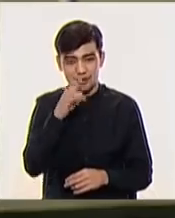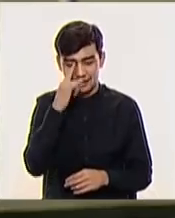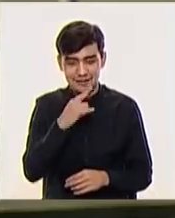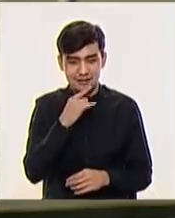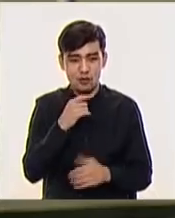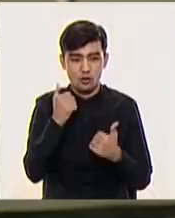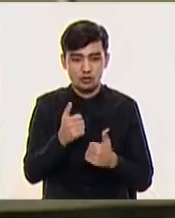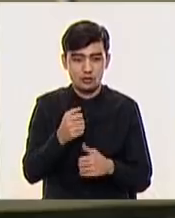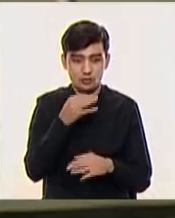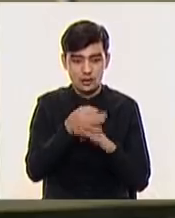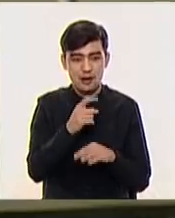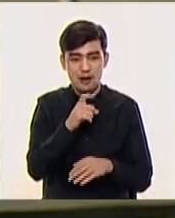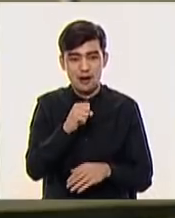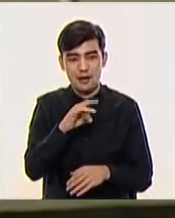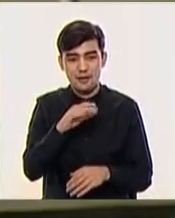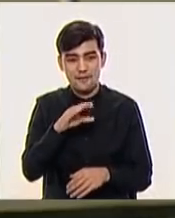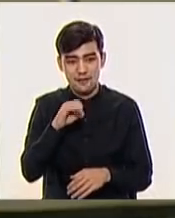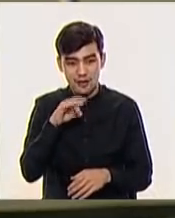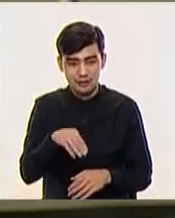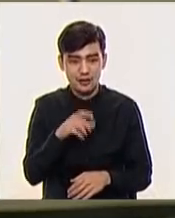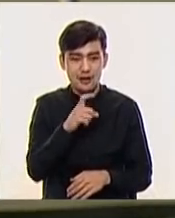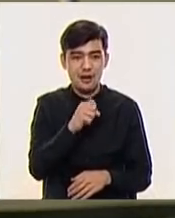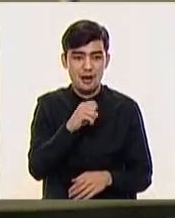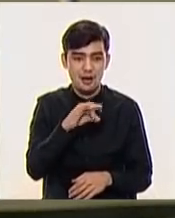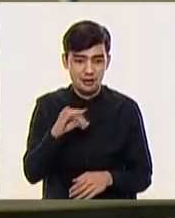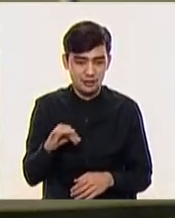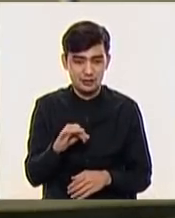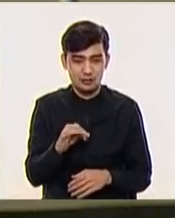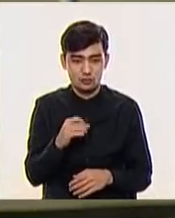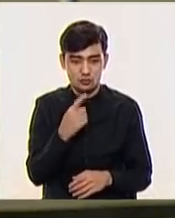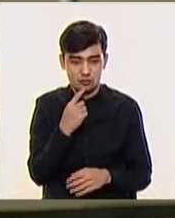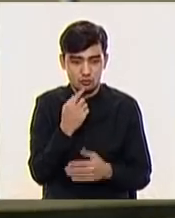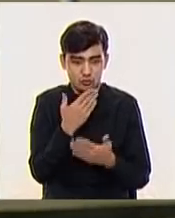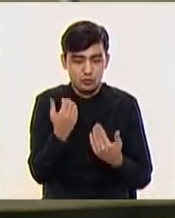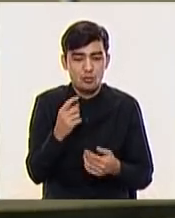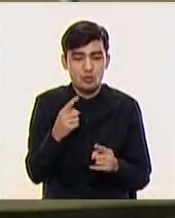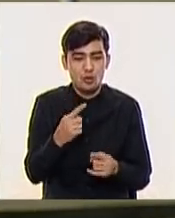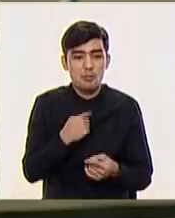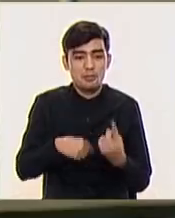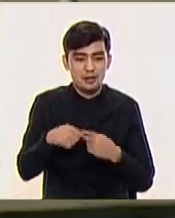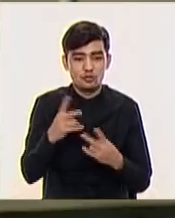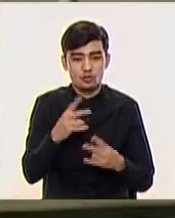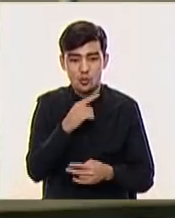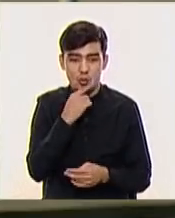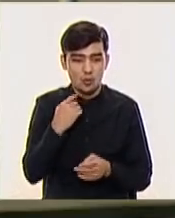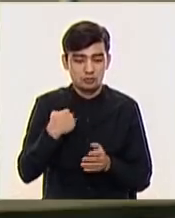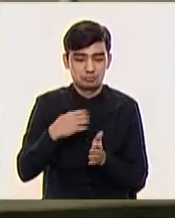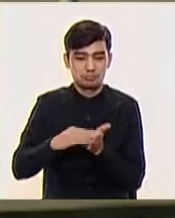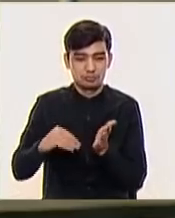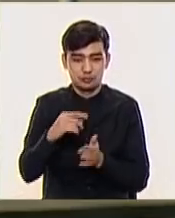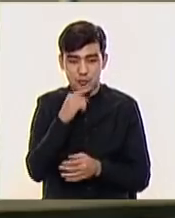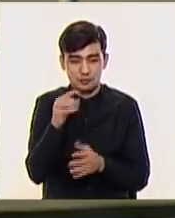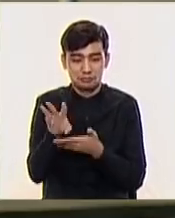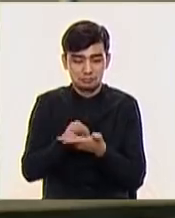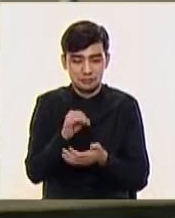жап-жақсы айта алады ондай дыбыстар. Харвард, Харвард, Харвард, Харри. Несі қиын? Неге біз бұны орыс тіліне бейімдеуіміз керек? Неге